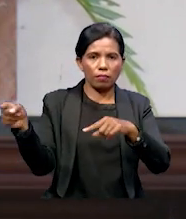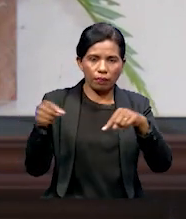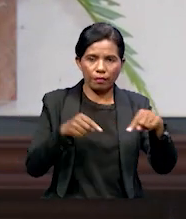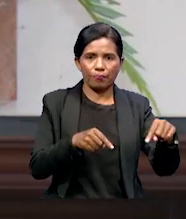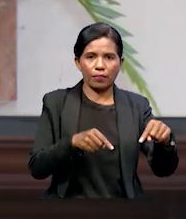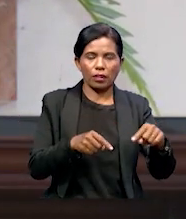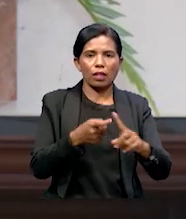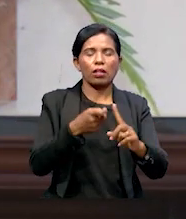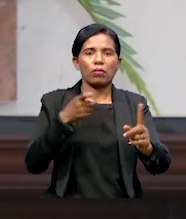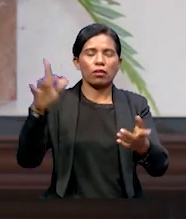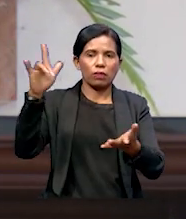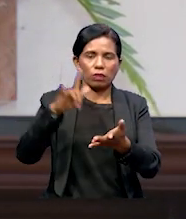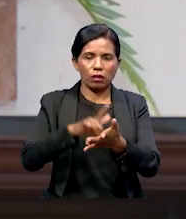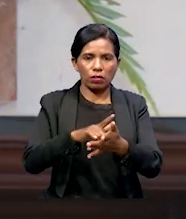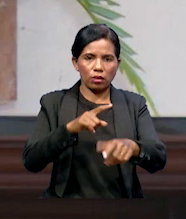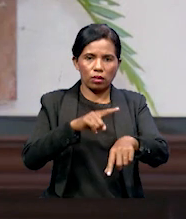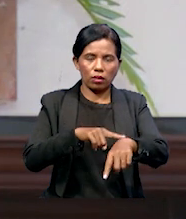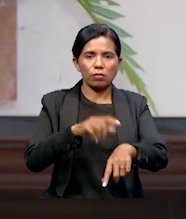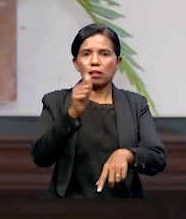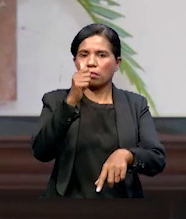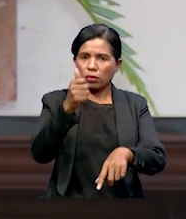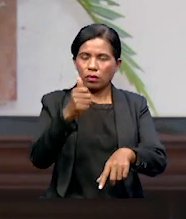Sayu sinabal hatin tukuhira tohene tuksanul tiona.